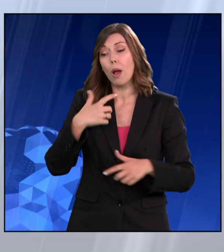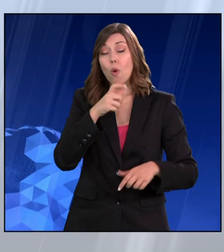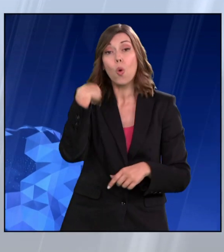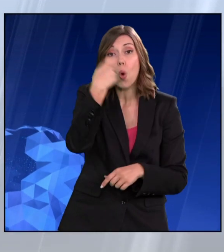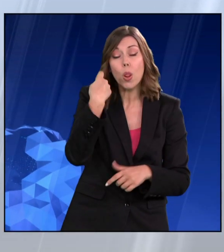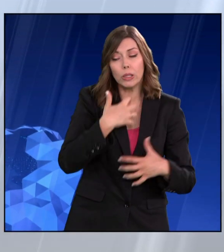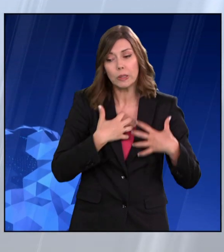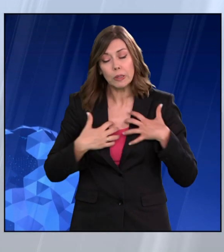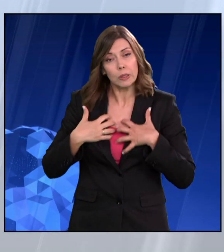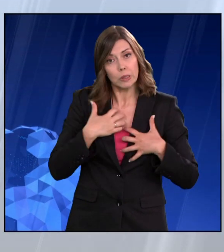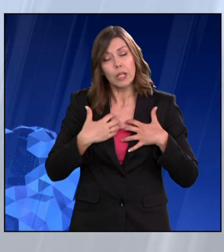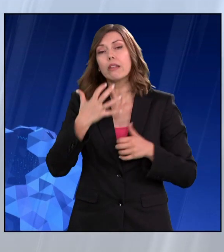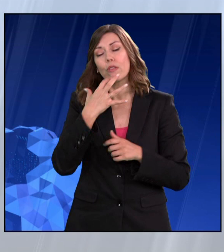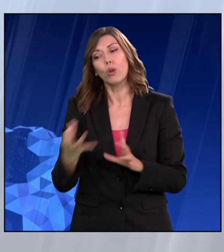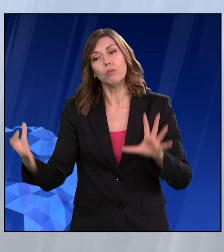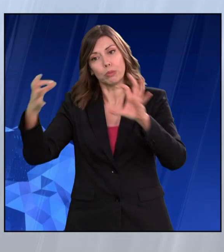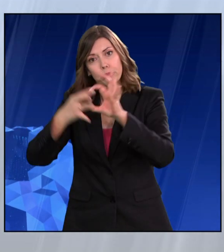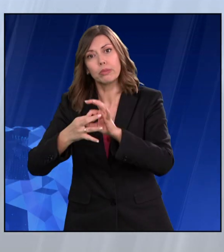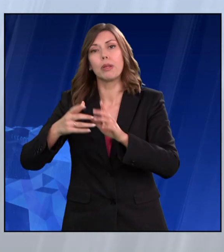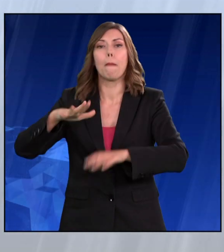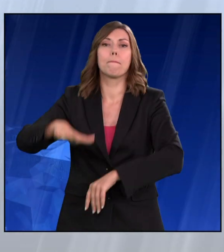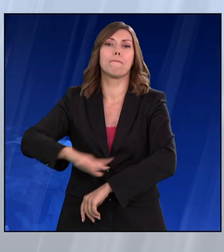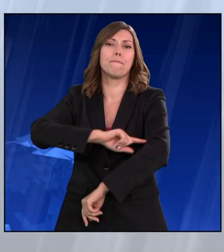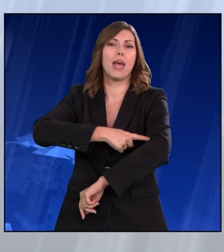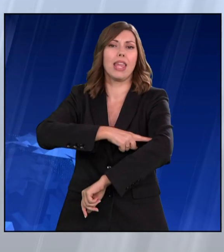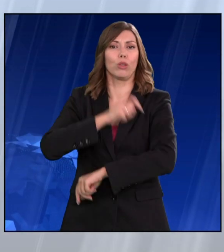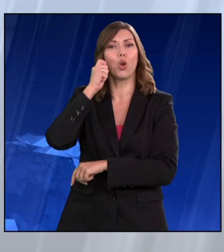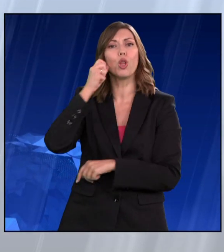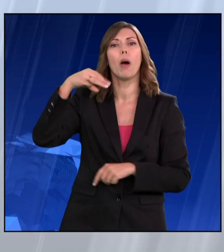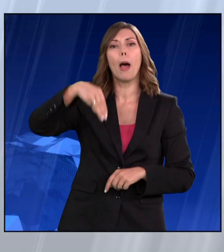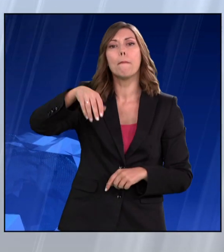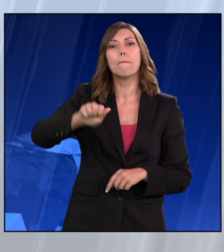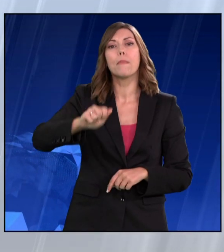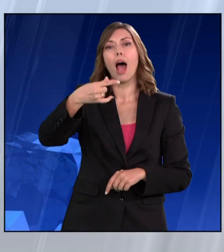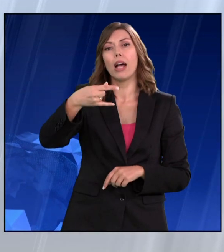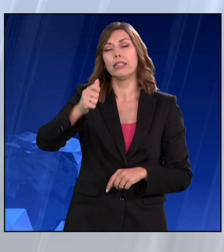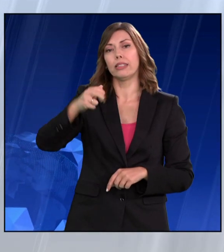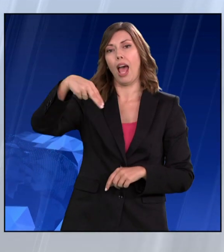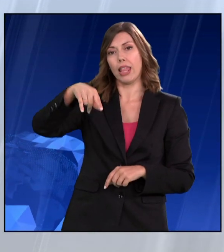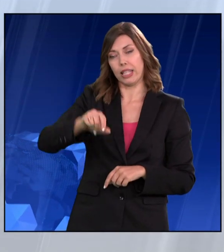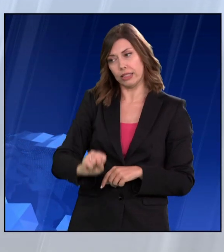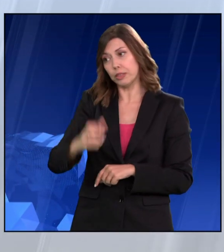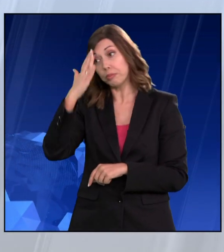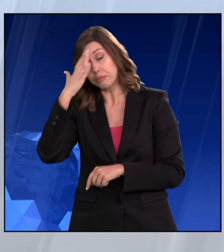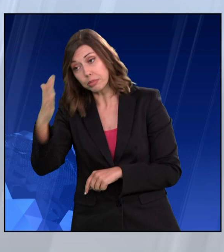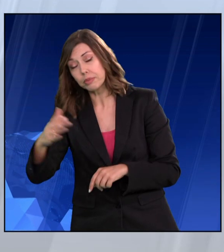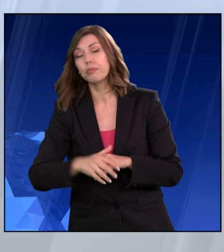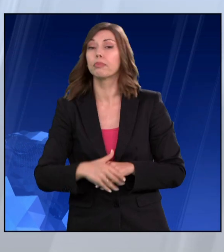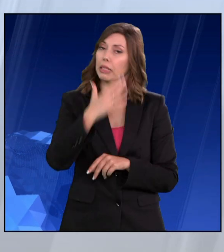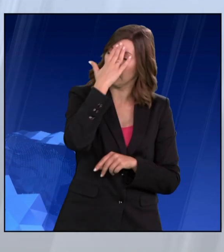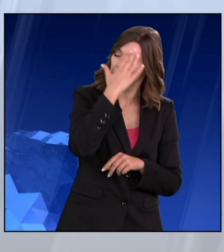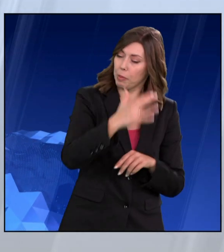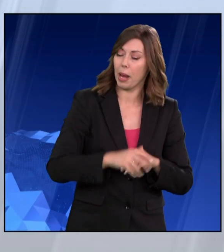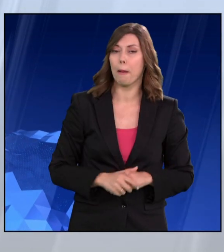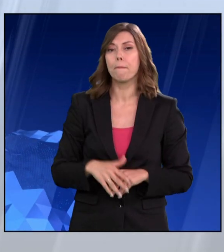ο οποίος είναι παιδίατρος. Κύριε Μαζάνη, καλησπέρα σας. Καλησπέρα. Ο Στρεπτόκοκκος είχε ήδη κάνει την εμφάνισή του